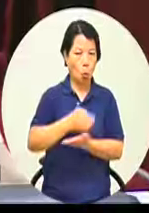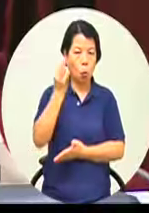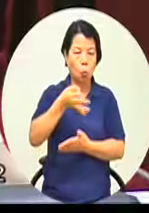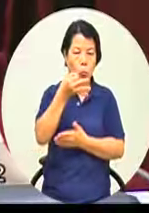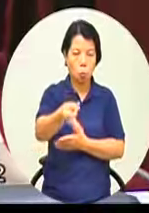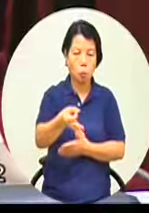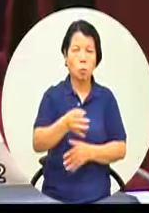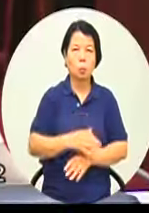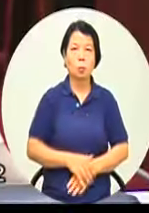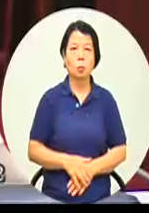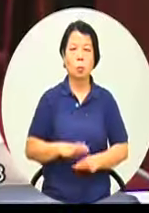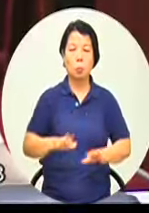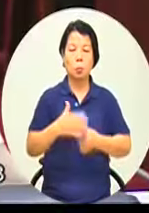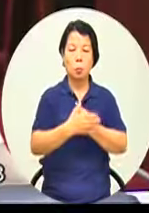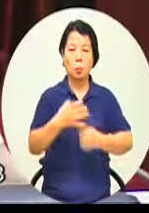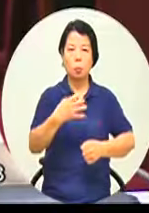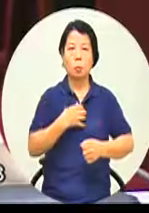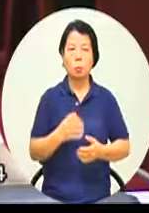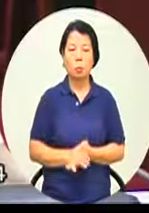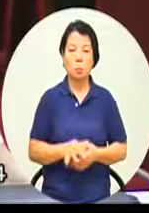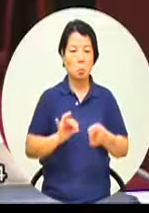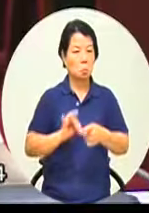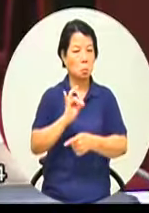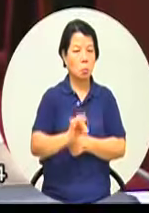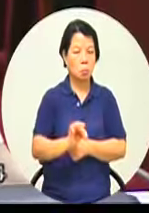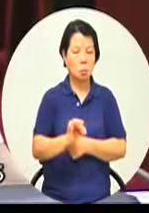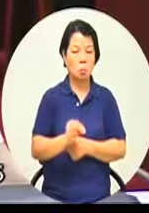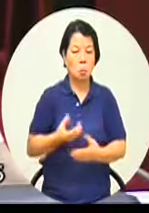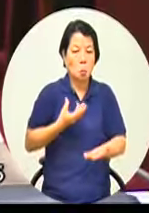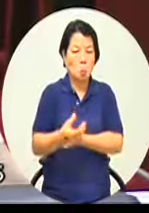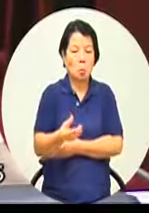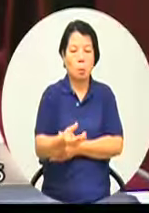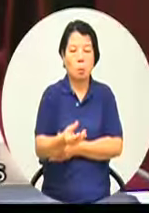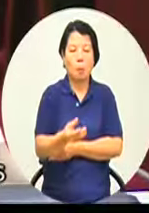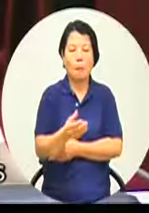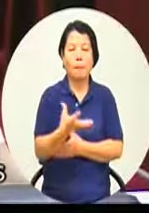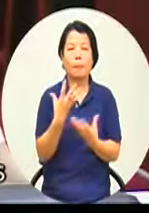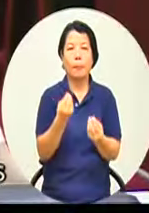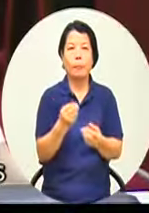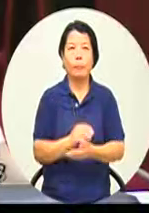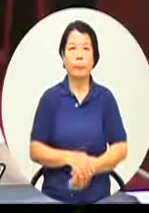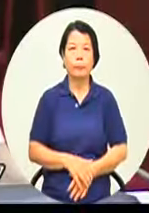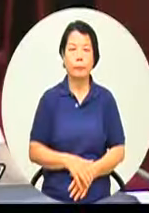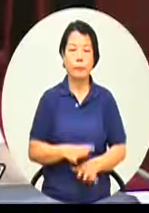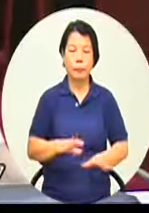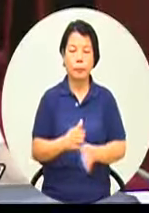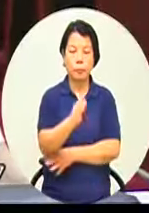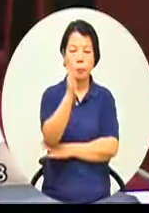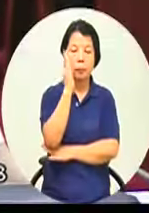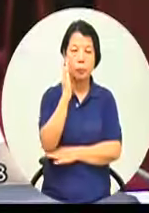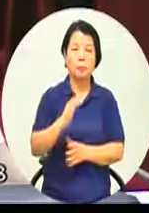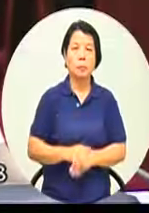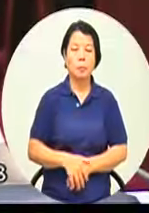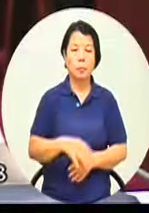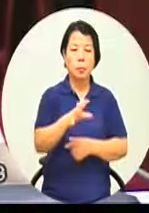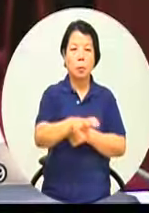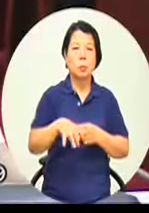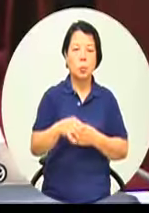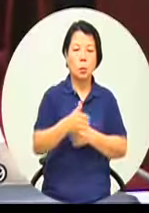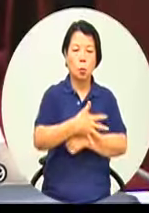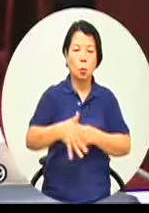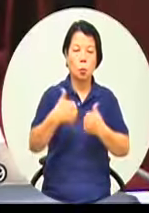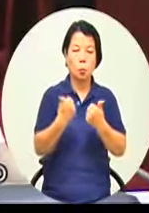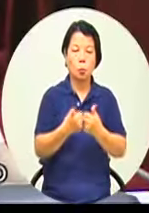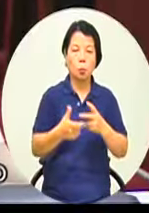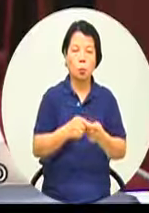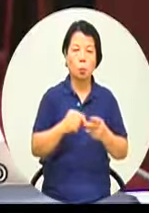用哦，而且保险并不是100%理赔，所以第一。我们的官方，我们的农委会也好，我们的市政府也好，